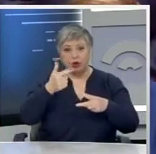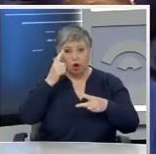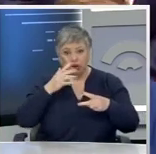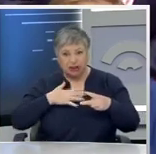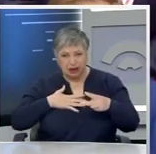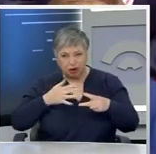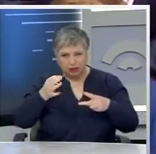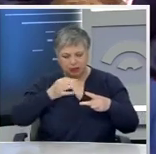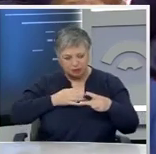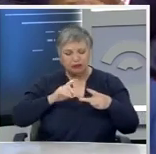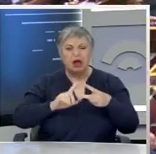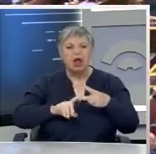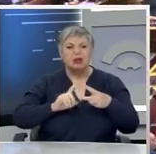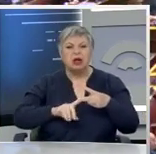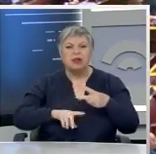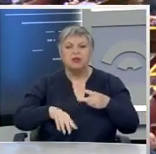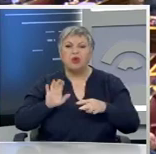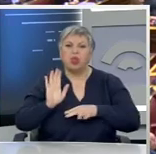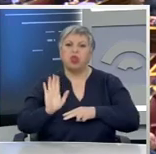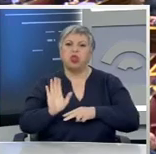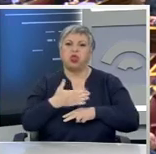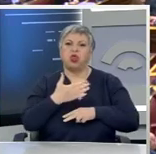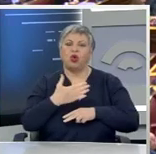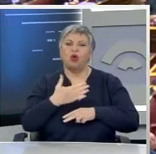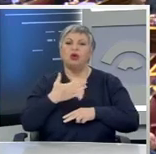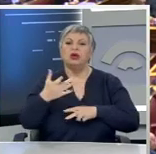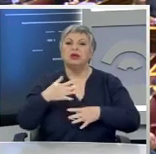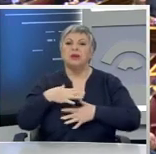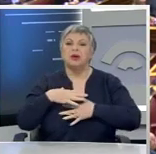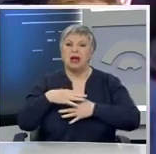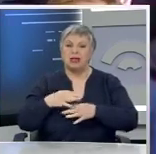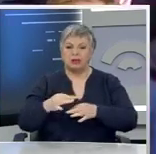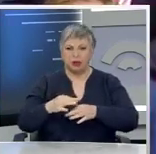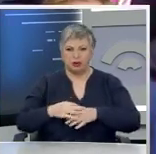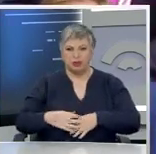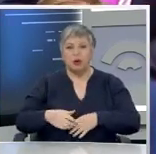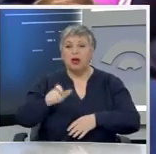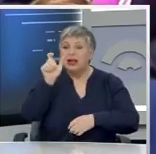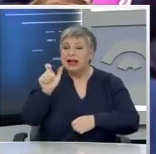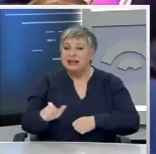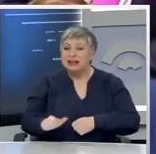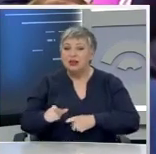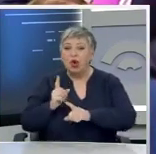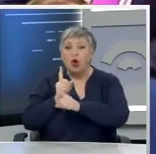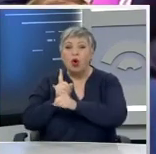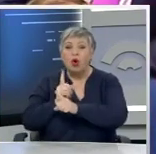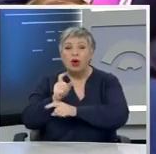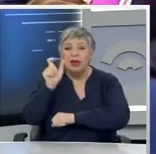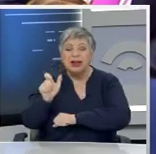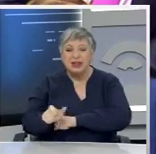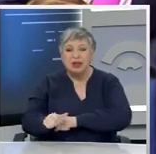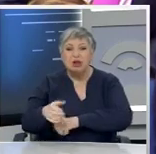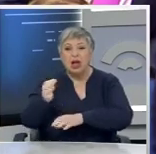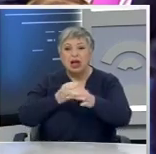σταματήσετε λοιπόν αυτή την καραμέλα. Εσείς ιδίως, περί ψεμάτων, περί fake news. Να σταματήσετε αυτή